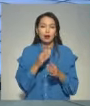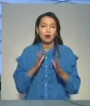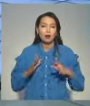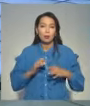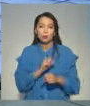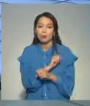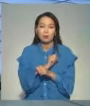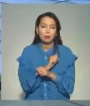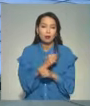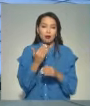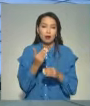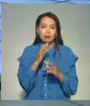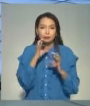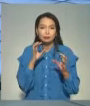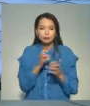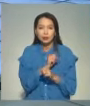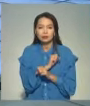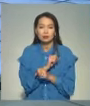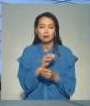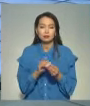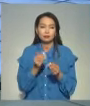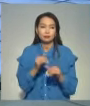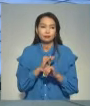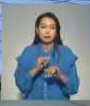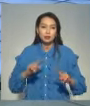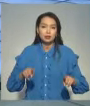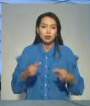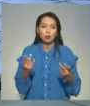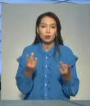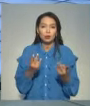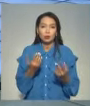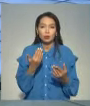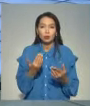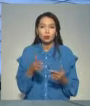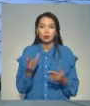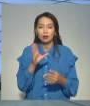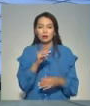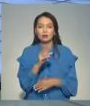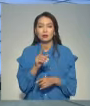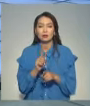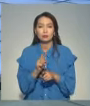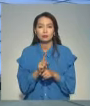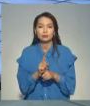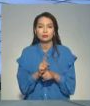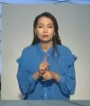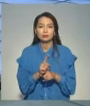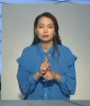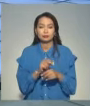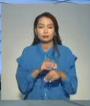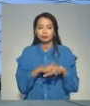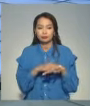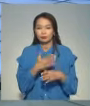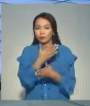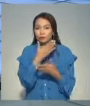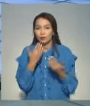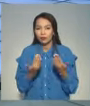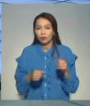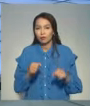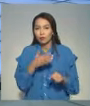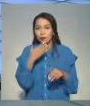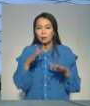орнын талапқа сай дамытуды сұрайды. Бірақ бақты бөлшектеп үлгерген пысықтар оған мүмкіндік бермей отыр. Жергілікті жанашырлар мұның